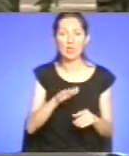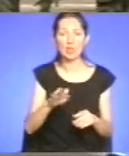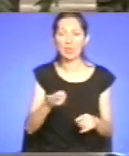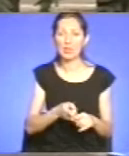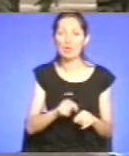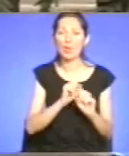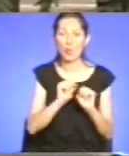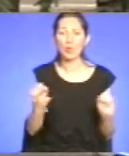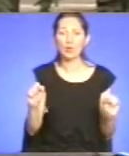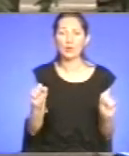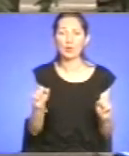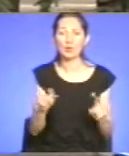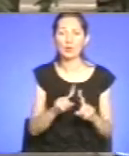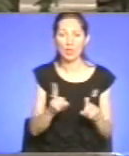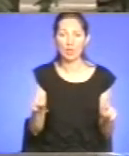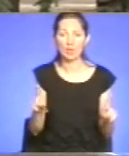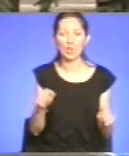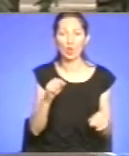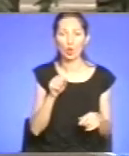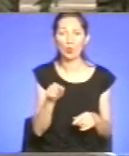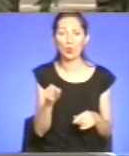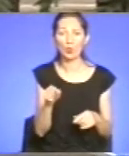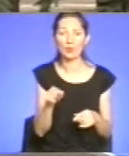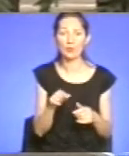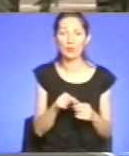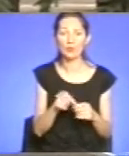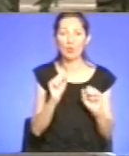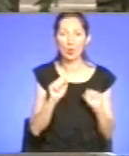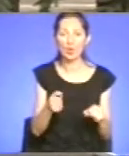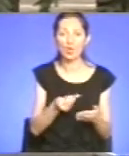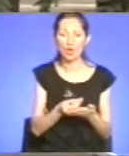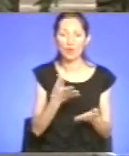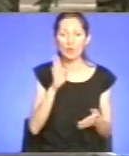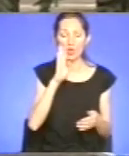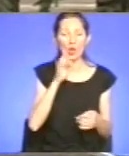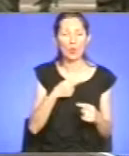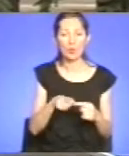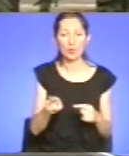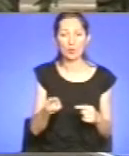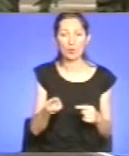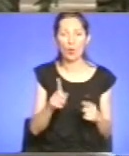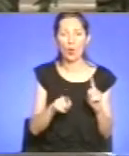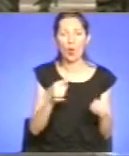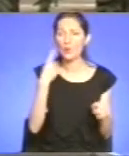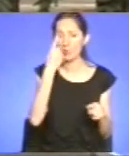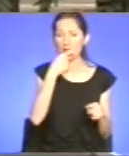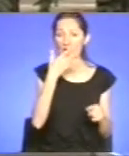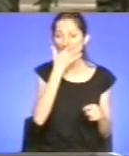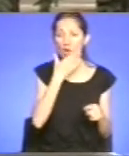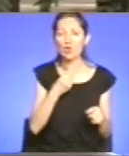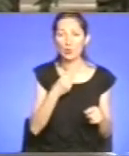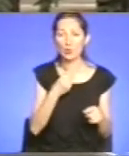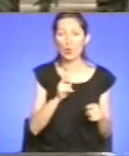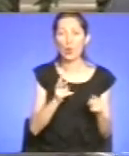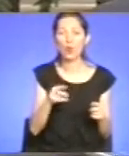подвиг своєрідний. І тому можна оцінювати жінок по-різному, кого за красу, кого